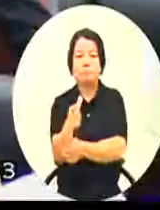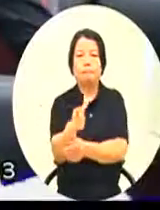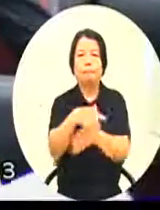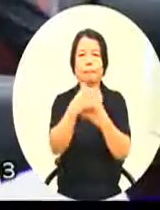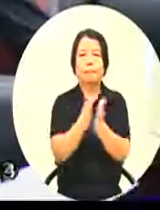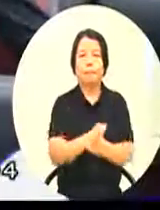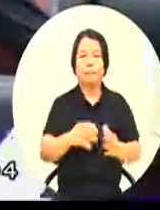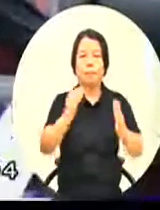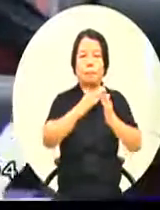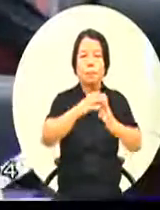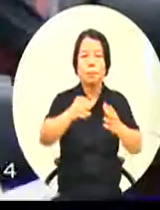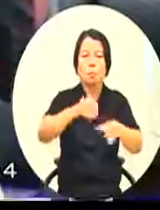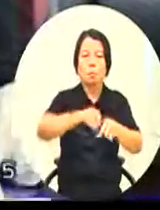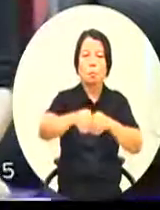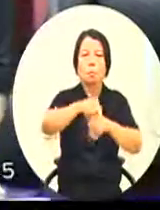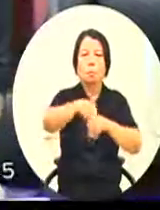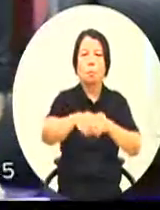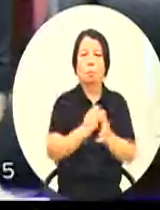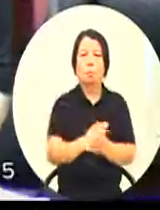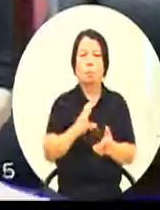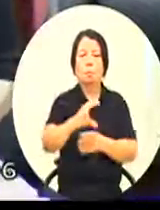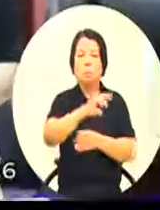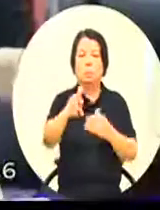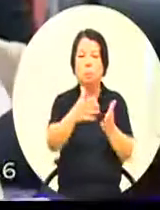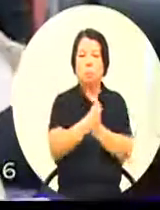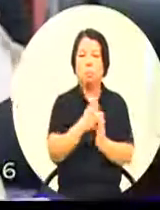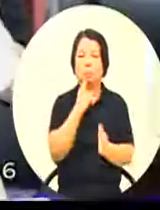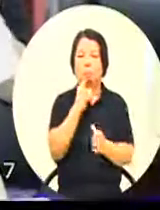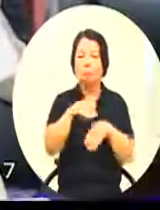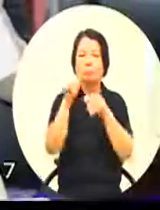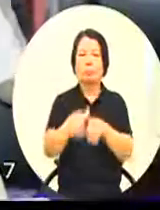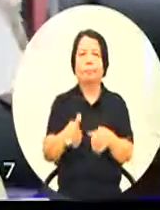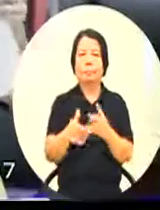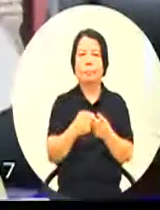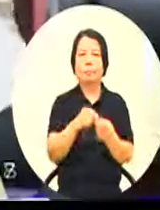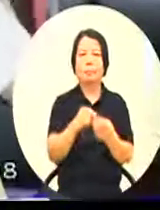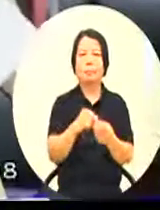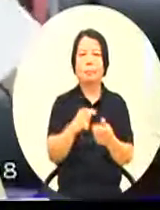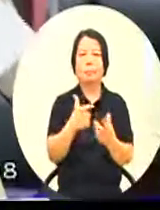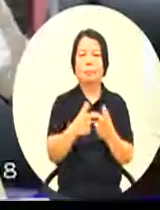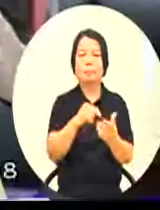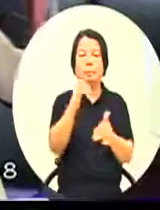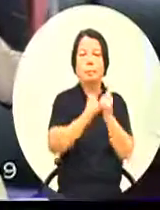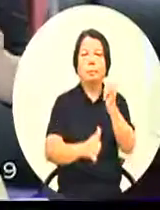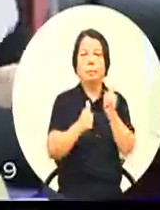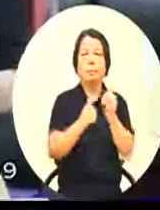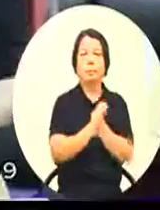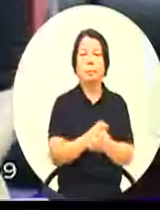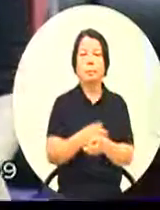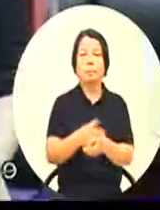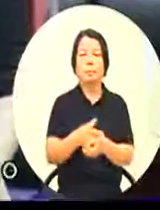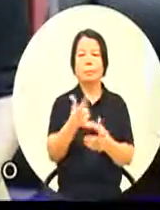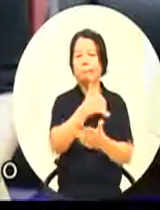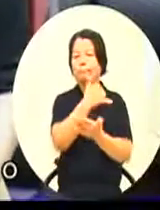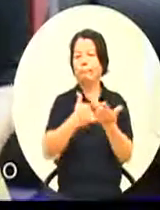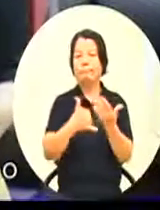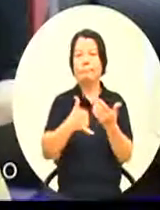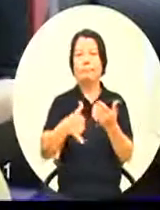方式？这真的是我不知道你们是开倒车，还是在走这个时代的往回走，